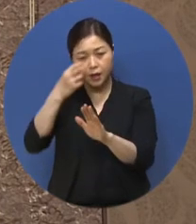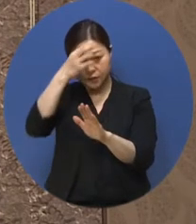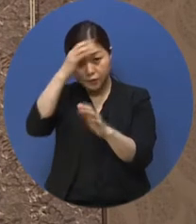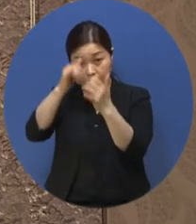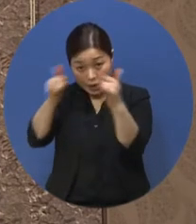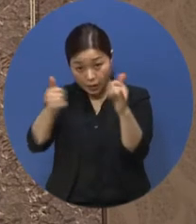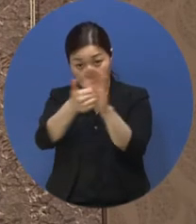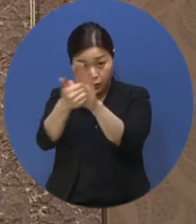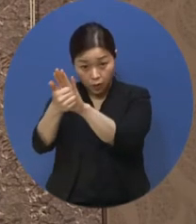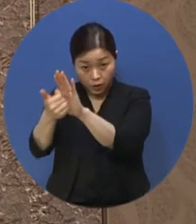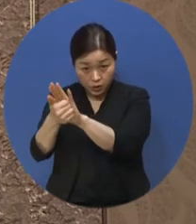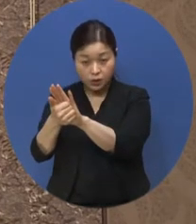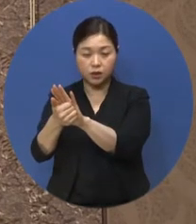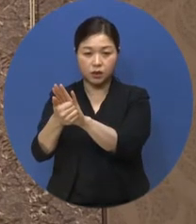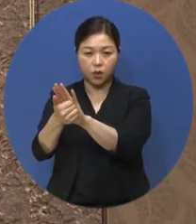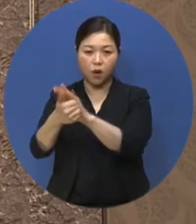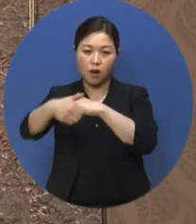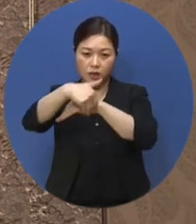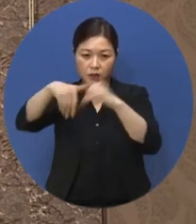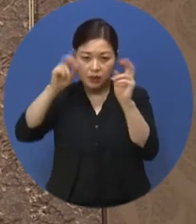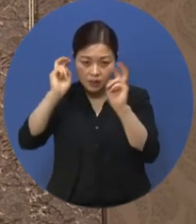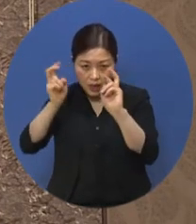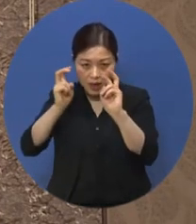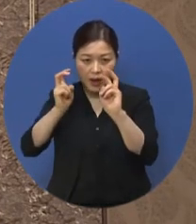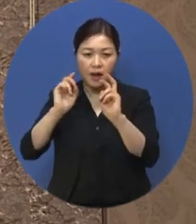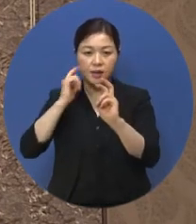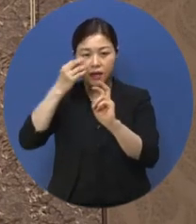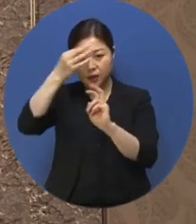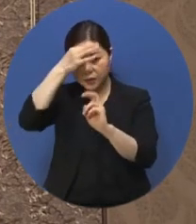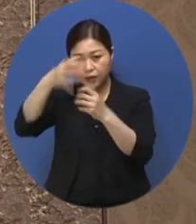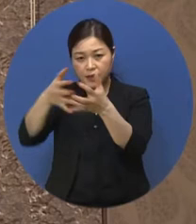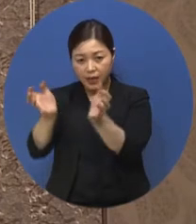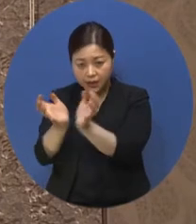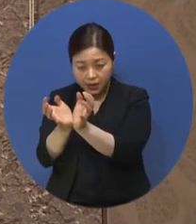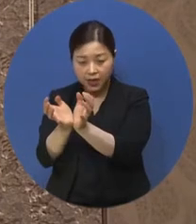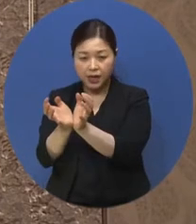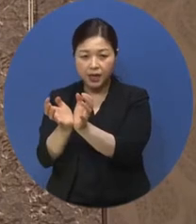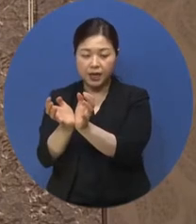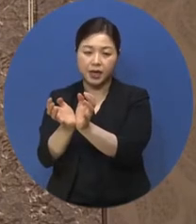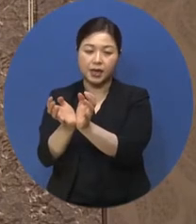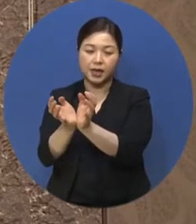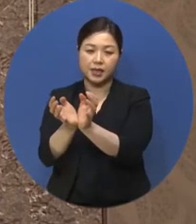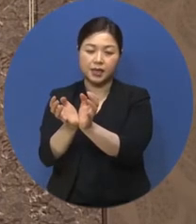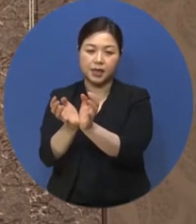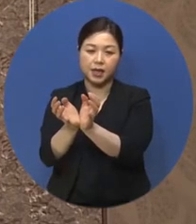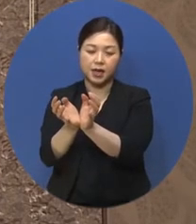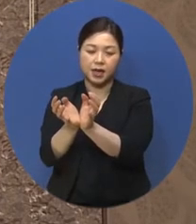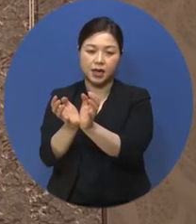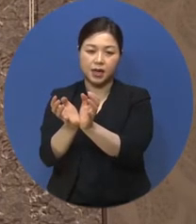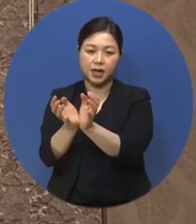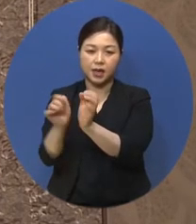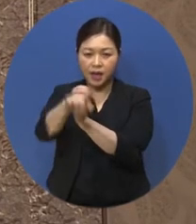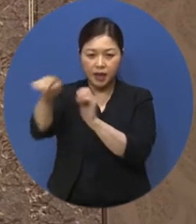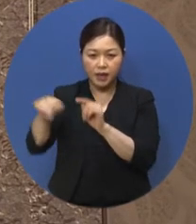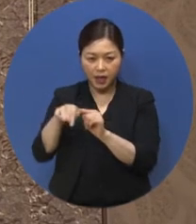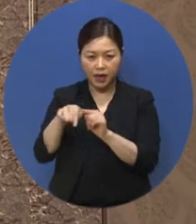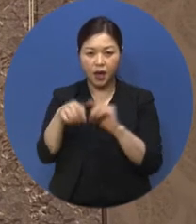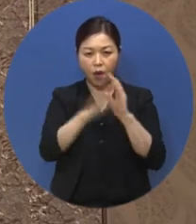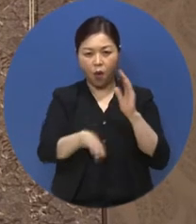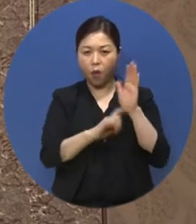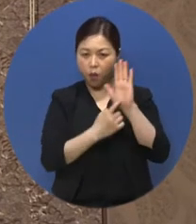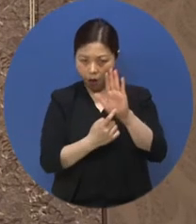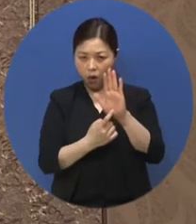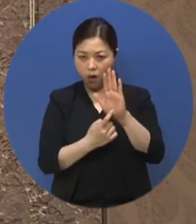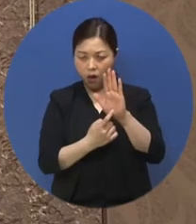지원도 해주고 그러니까 기획사라든가 그 예술 단체를 공모해서 뭐라 해야 돼? 그게 당선이